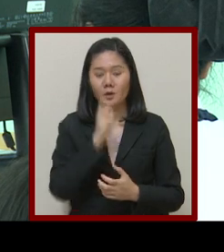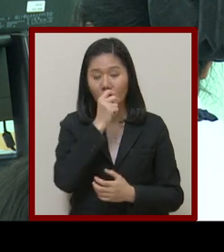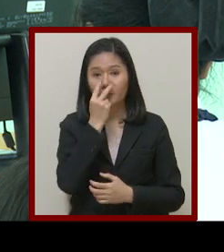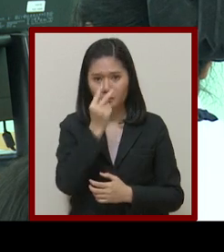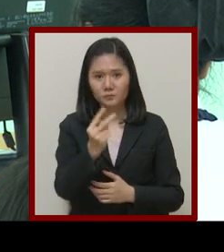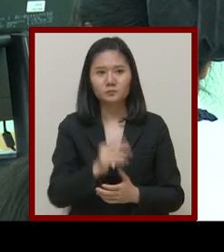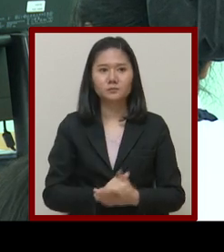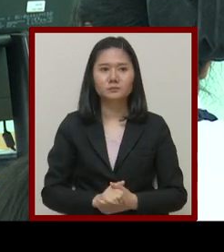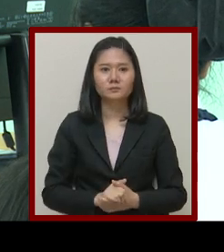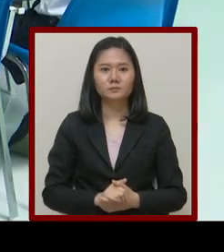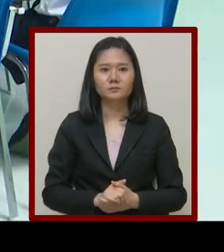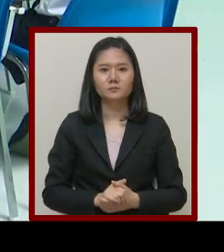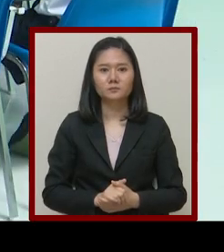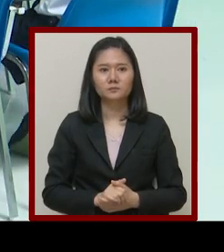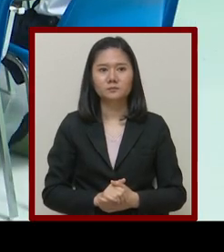ามาดูกันค่ะ